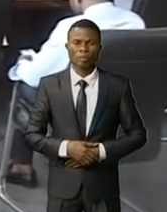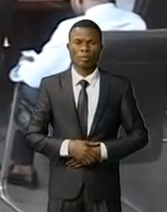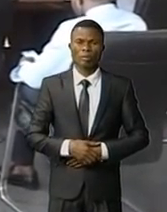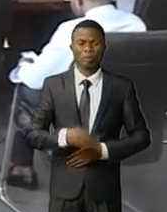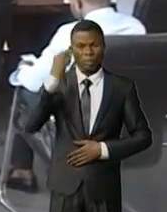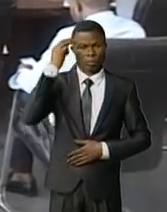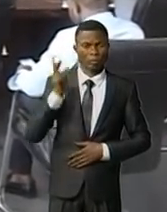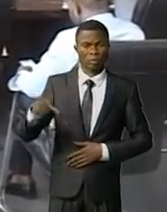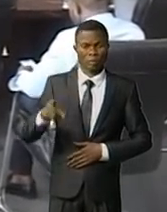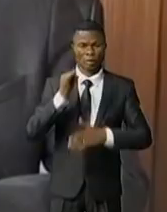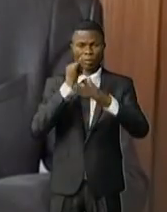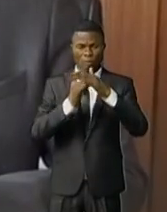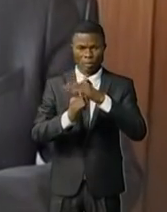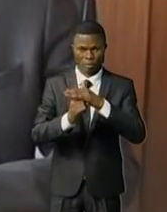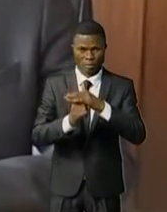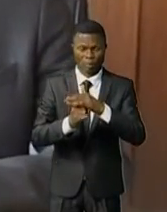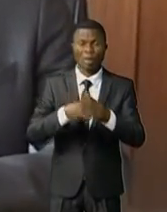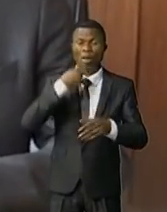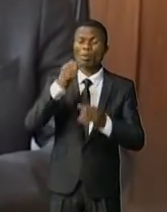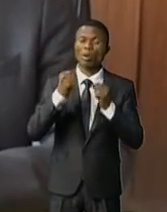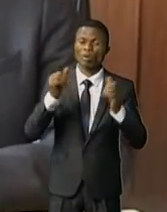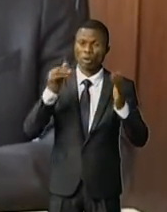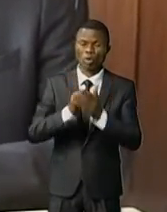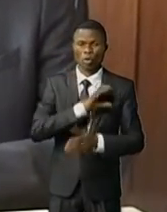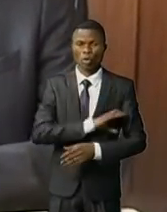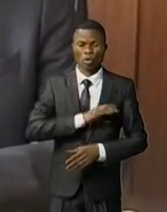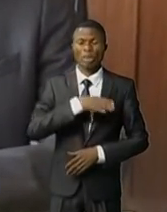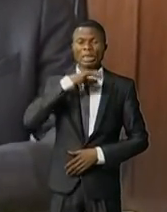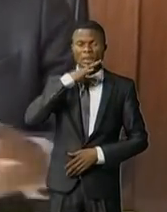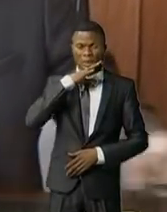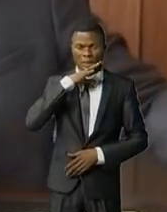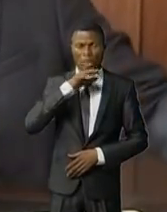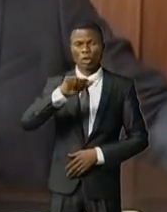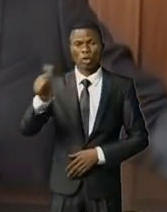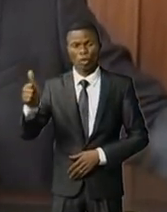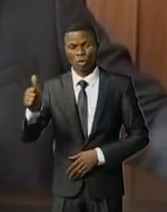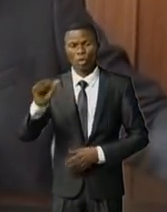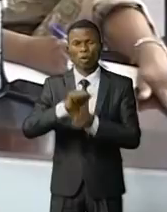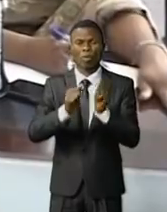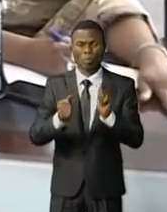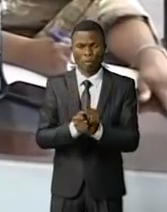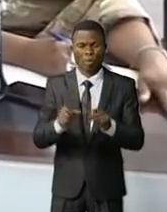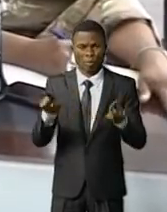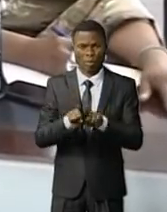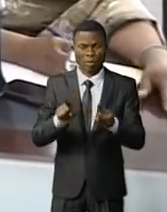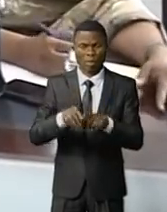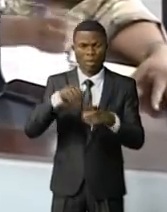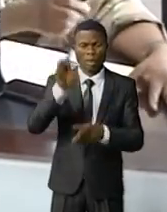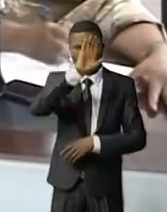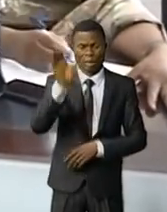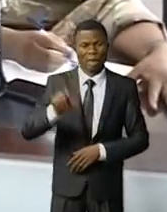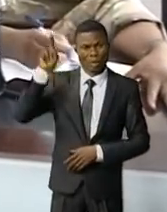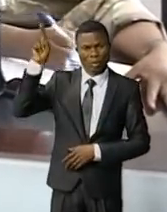ministre provincial de l'Intérieur hausse les tons face au caractère récurrent de certains problèmes communs dans les communes